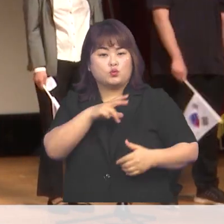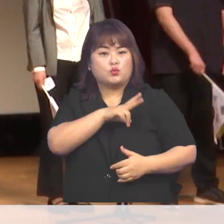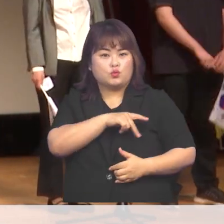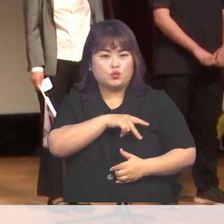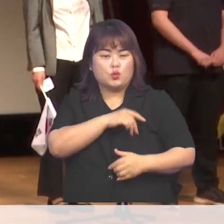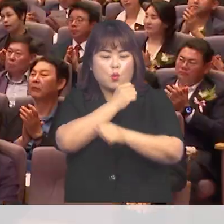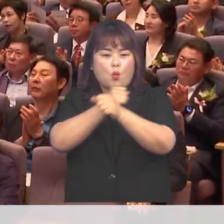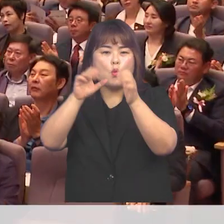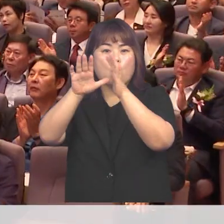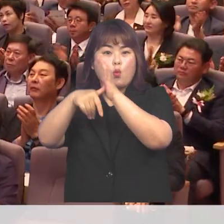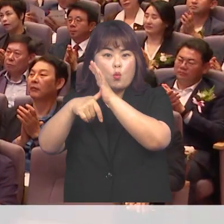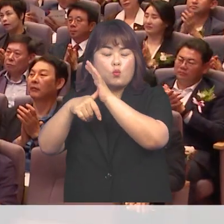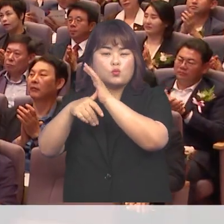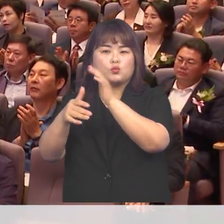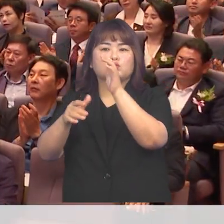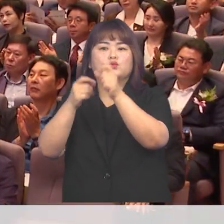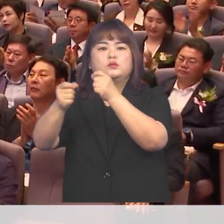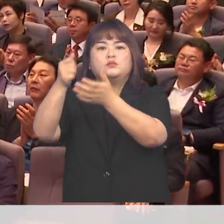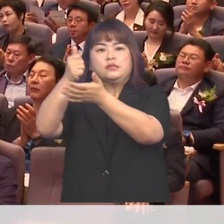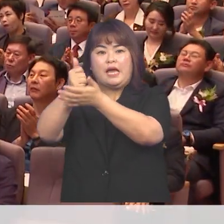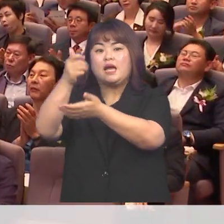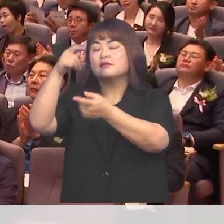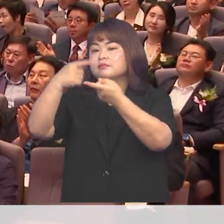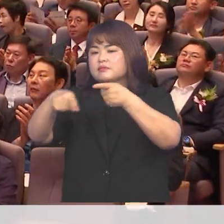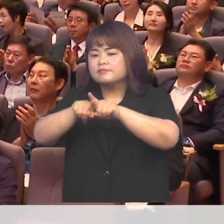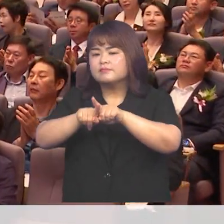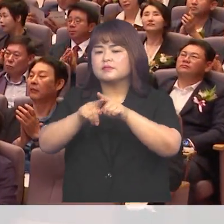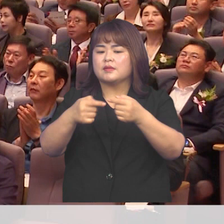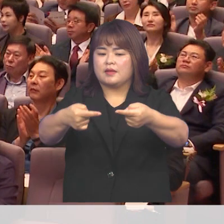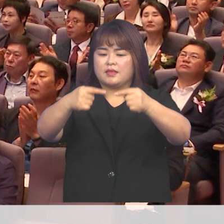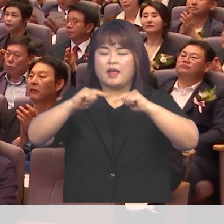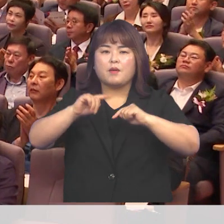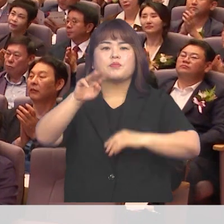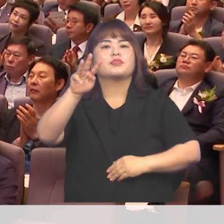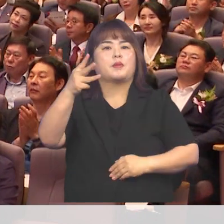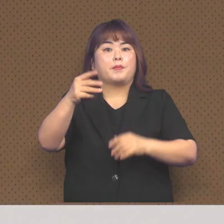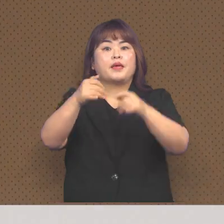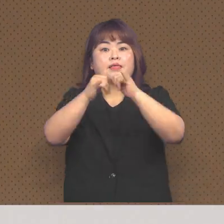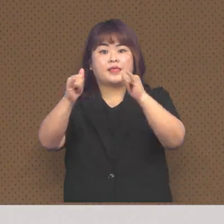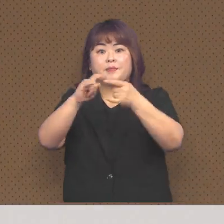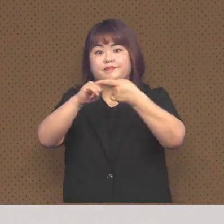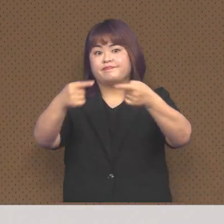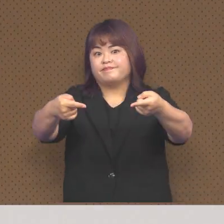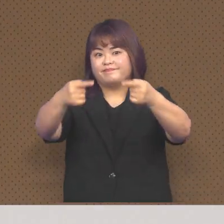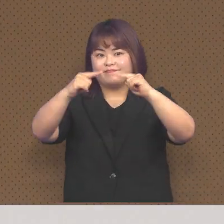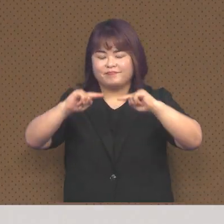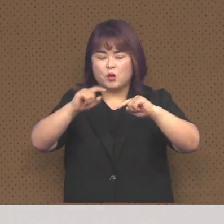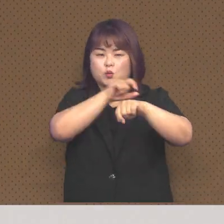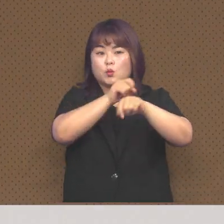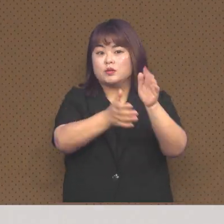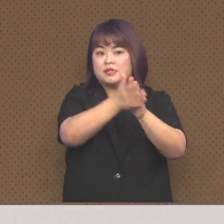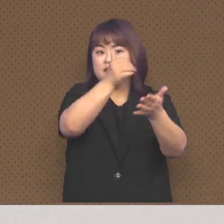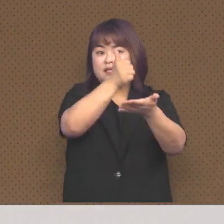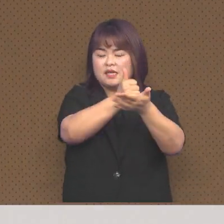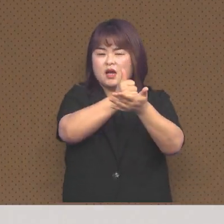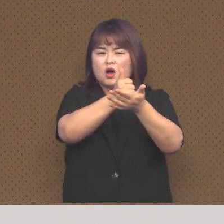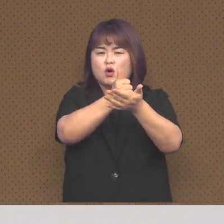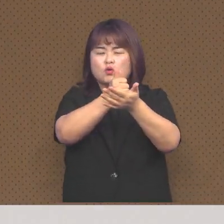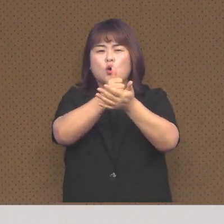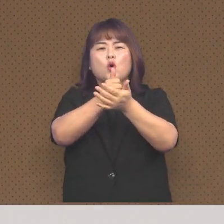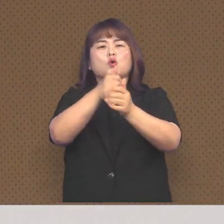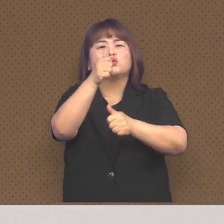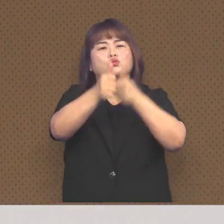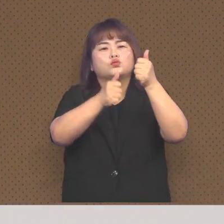광복회 용인시지회장, 독립유공자 후손 등 300여 명이 참석했습니다. 특히 이상일 용인특례시장은